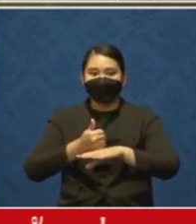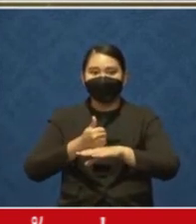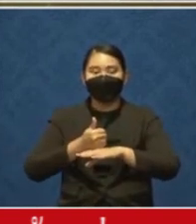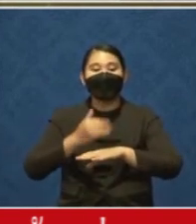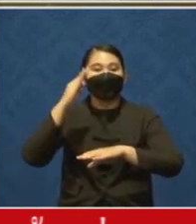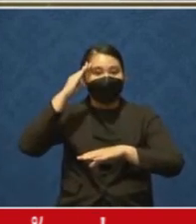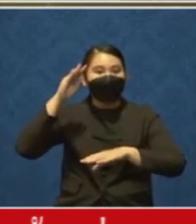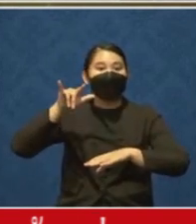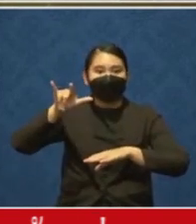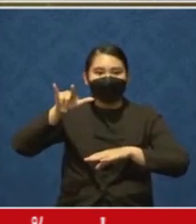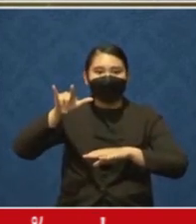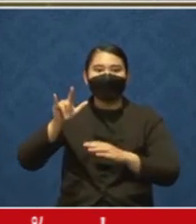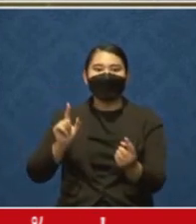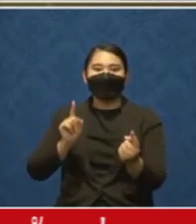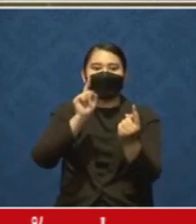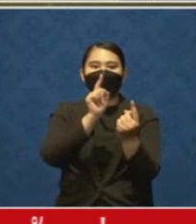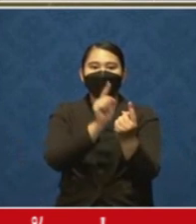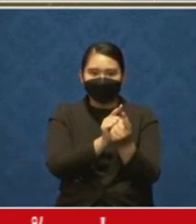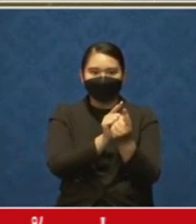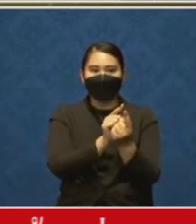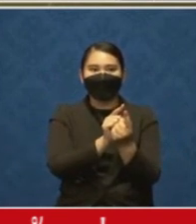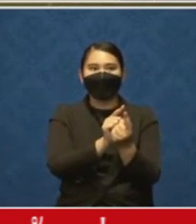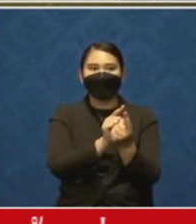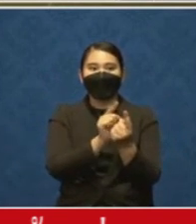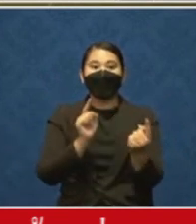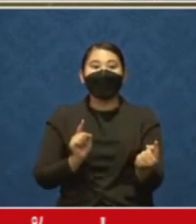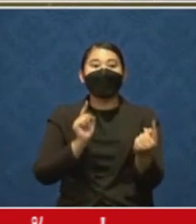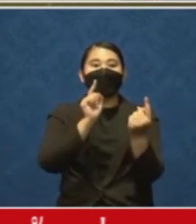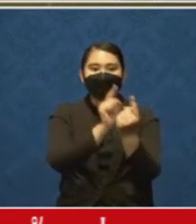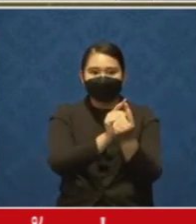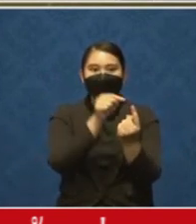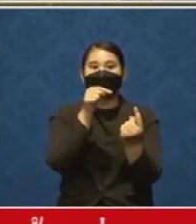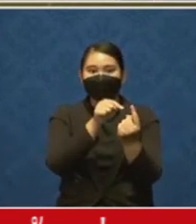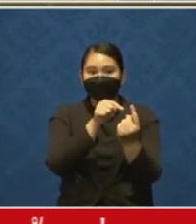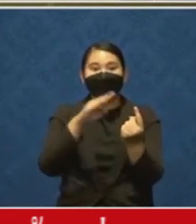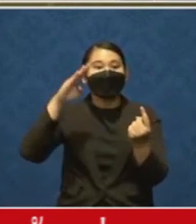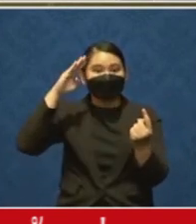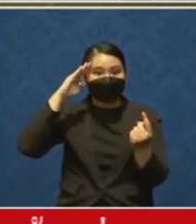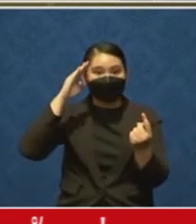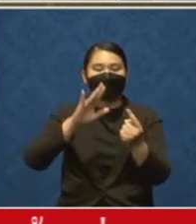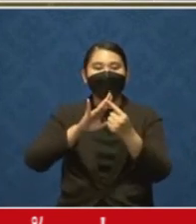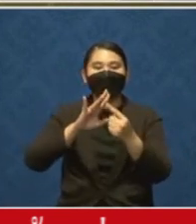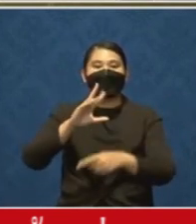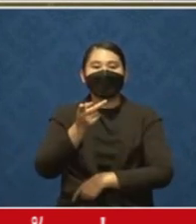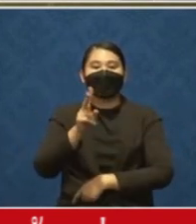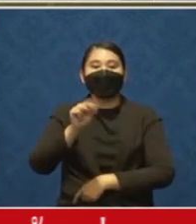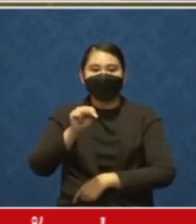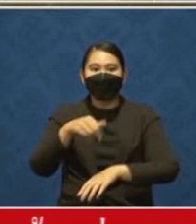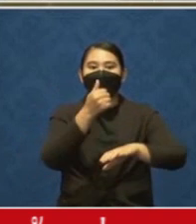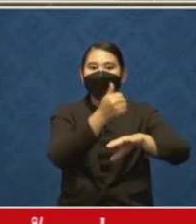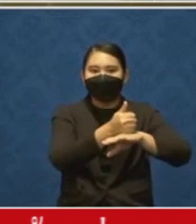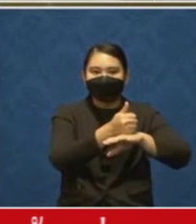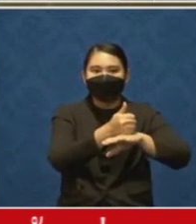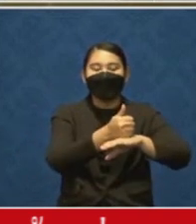ครับได้เข้าพบพลอากาศเอกเคนวินส์บักผู้บัญชาการฐานอาก